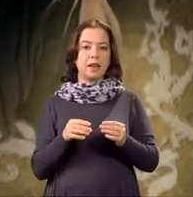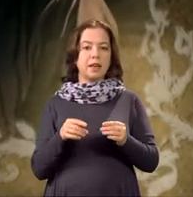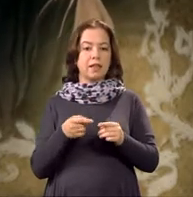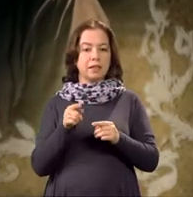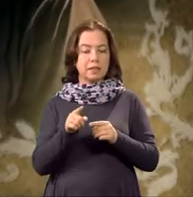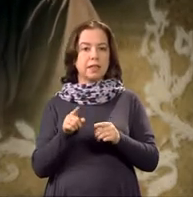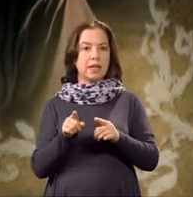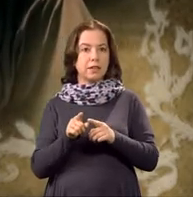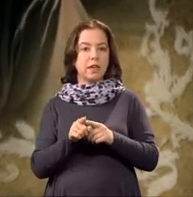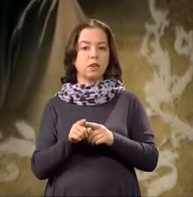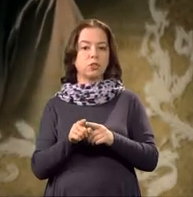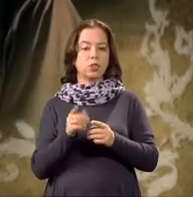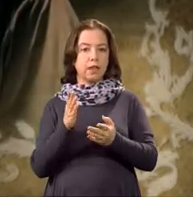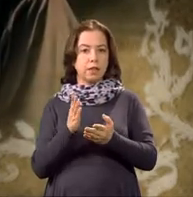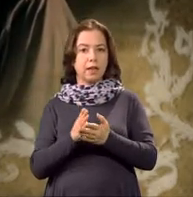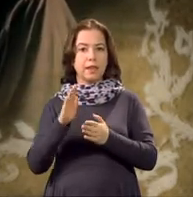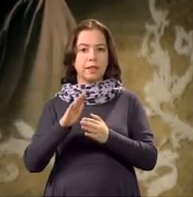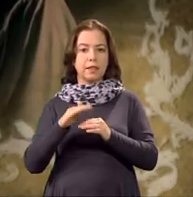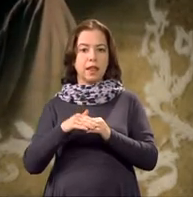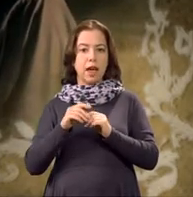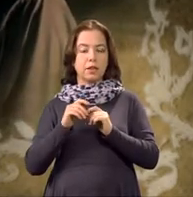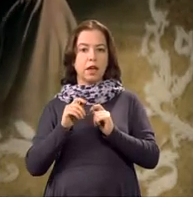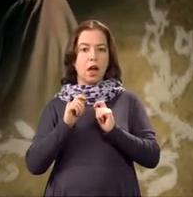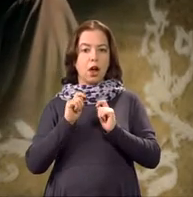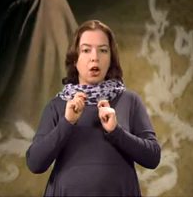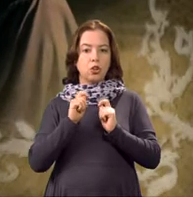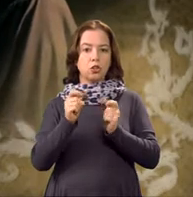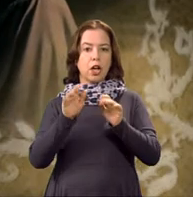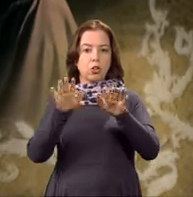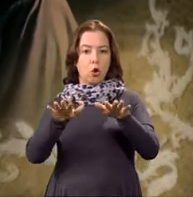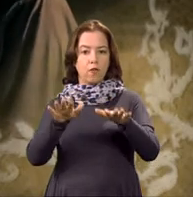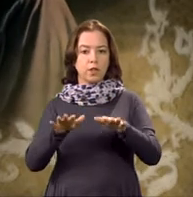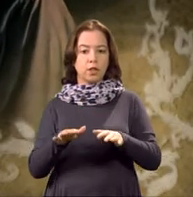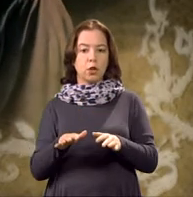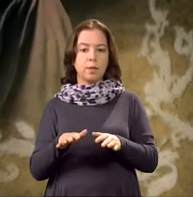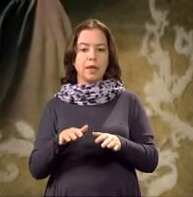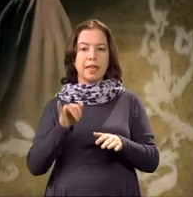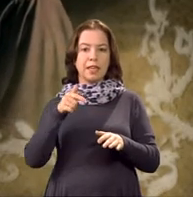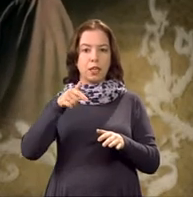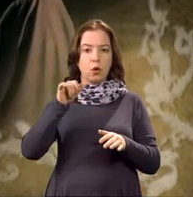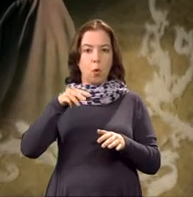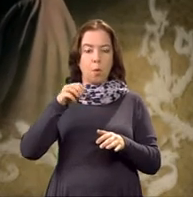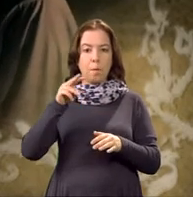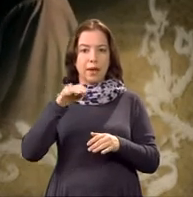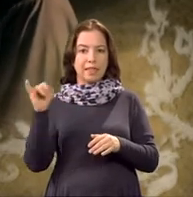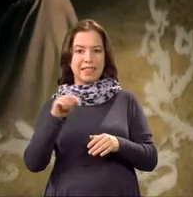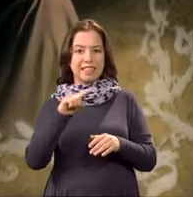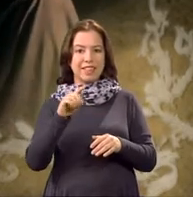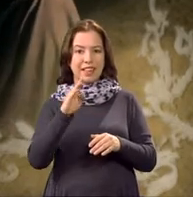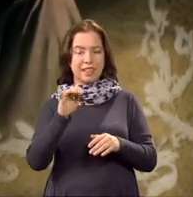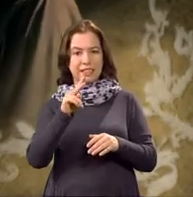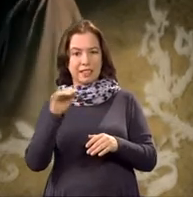над жертовником печерного храму. Вони озаглавлені так – «Ігумені Звірінці». І читаємо імена